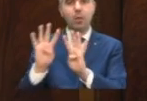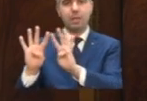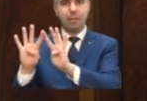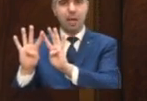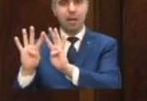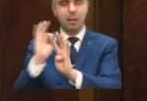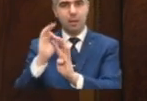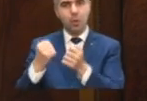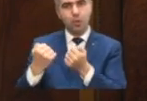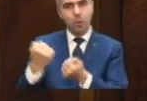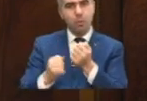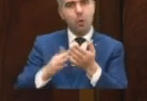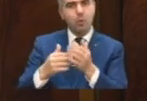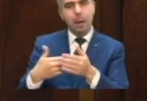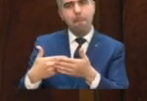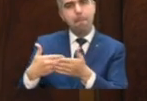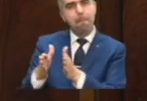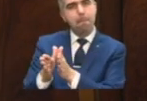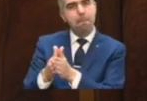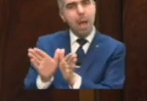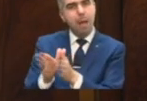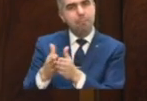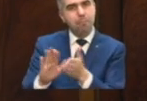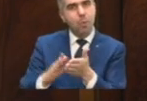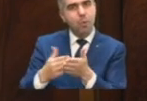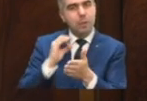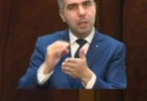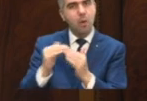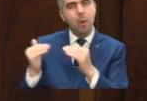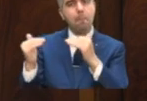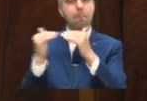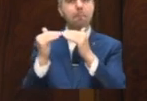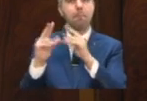الباب. وصلنا للتنافسيه بالضبط